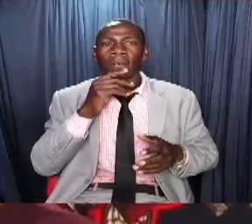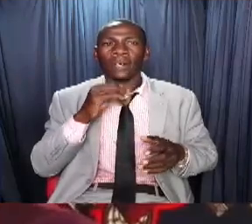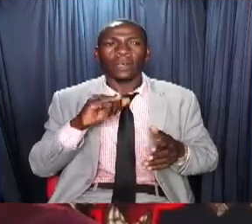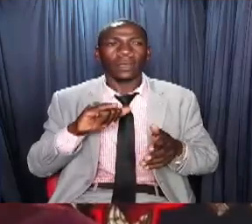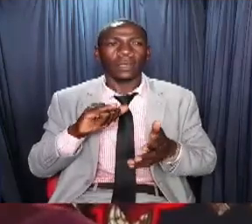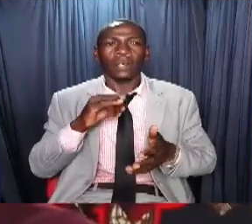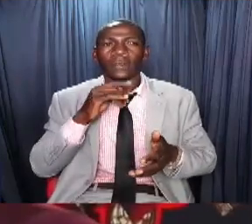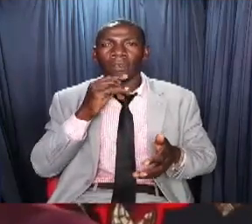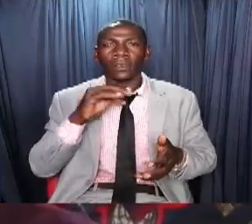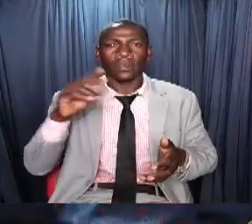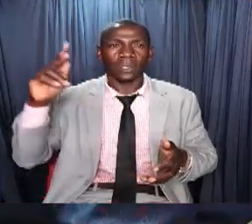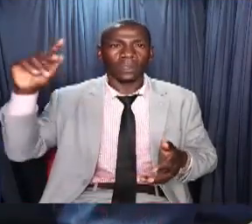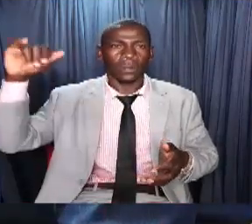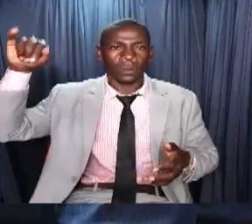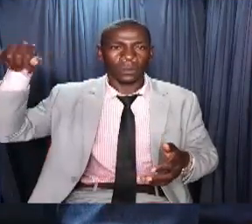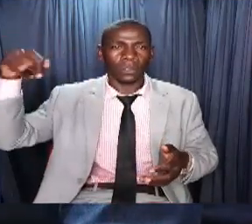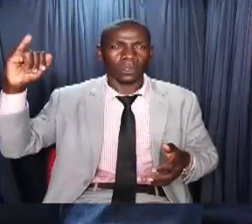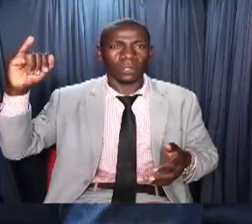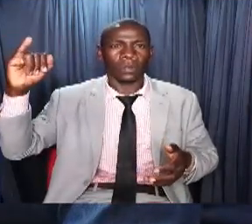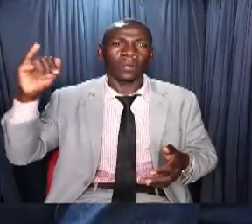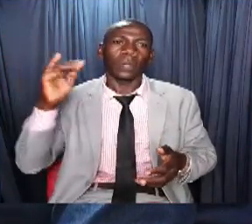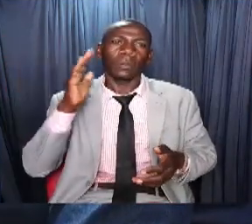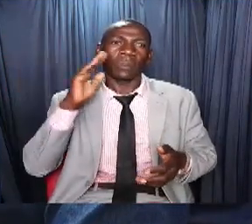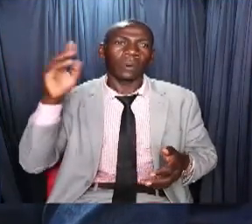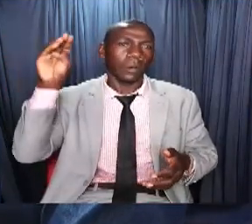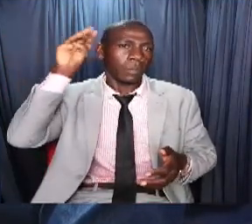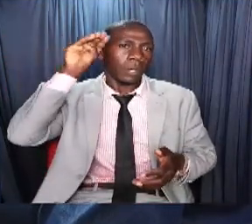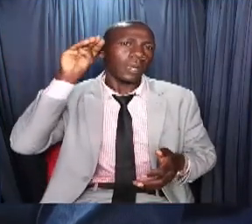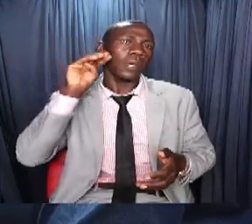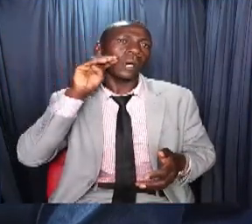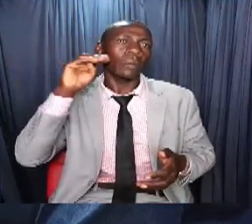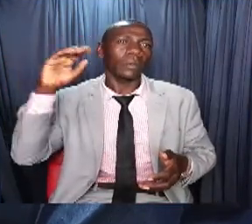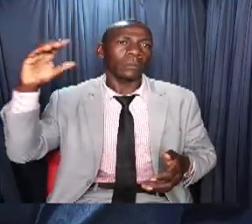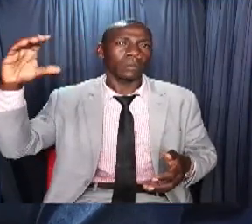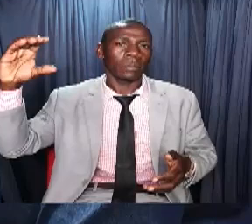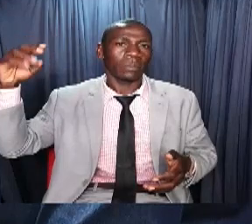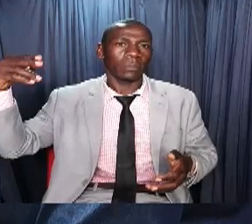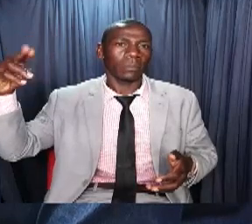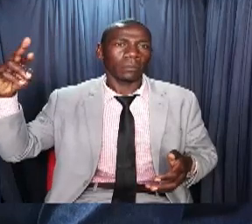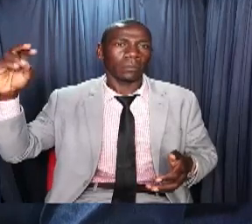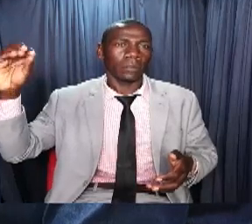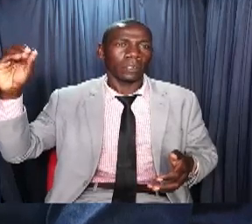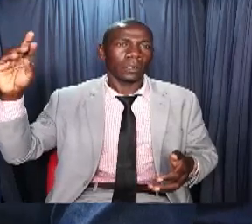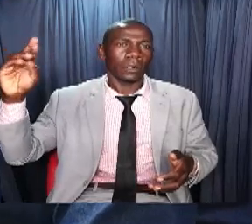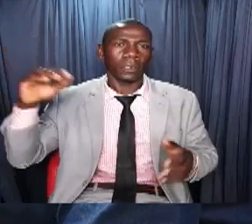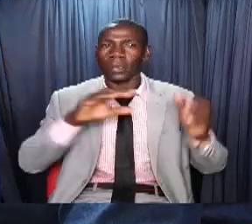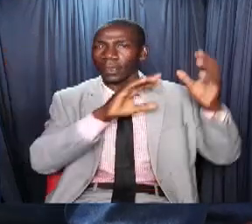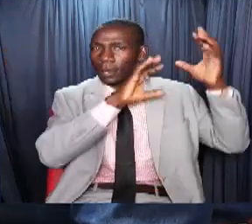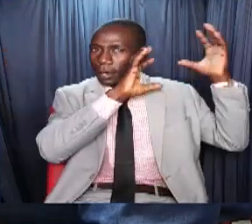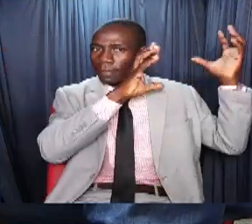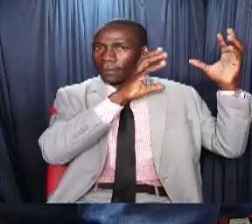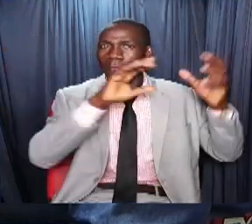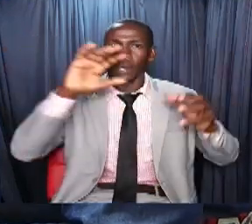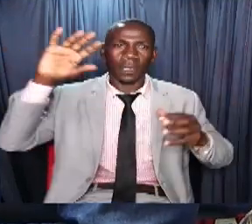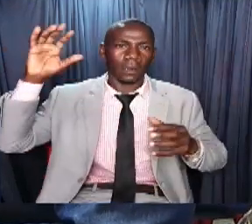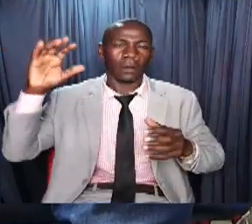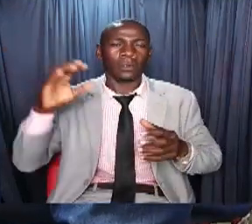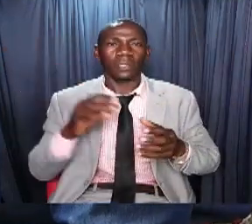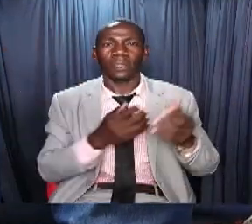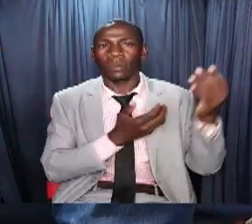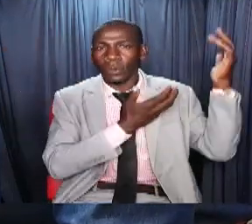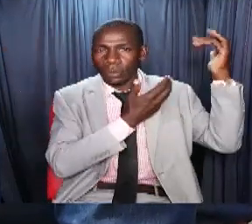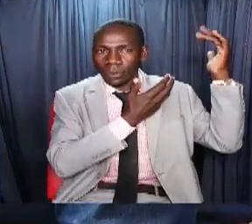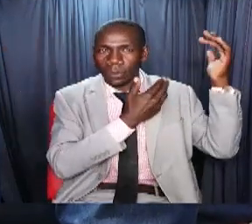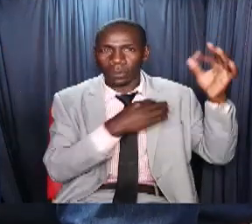ni John Kenga Gona na mama yake ni Mariam Karisa Charo wa Msumarini katika gatuzi la Kilifi. Ndoa hii